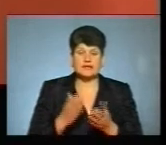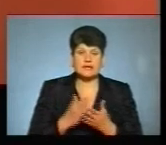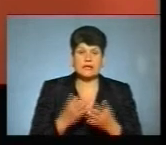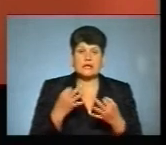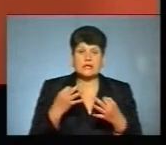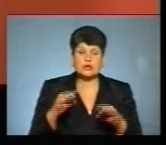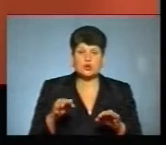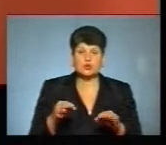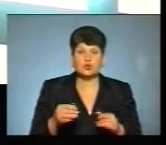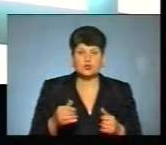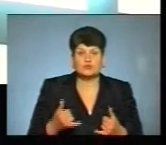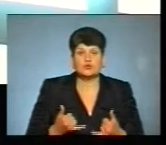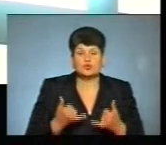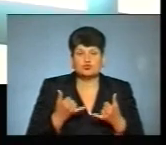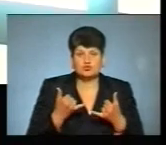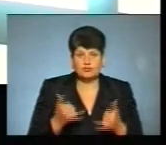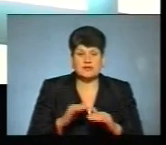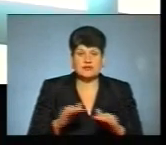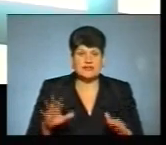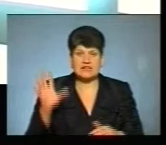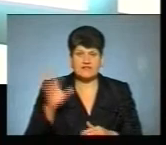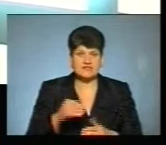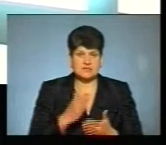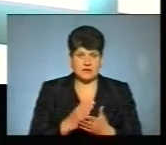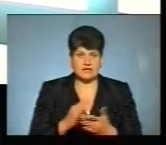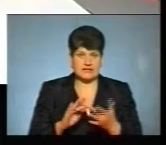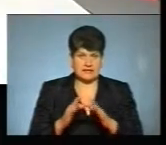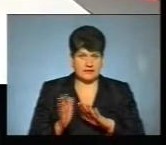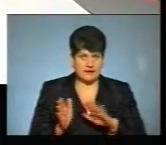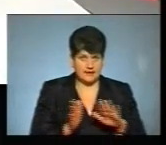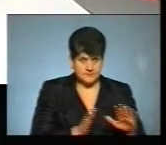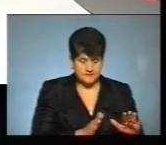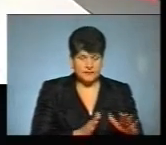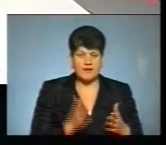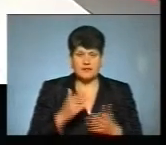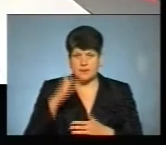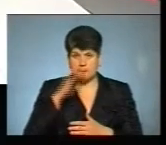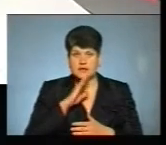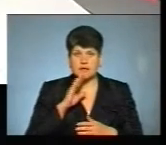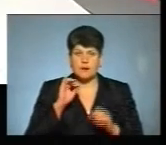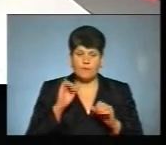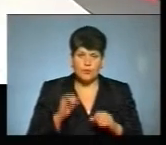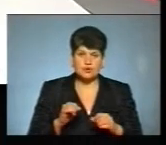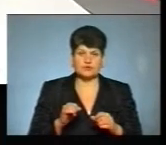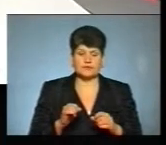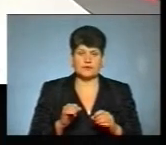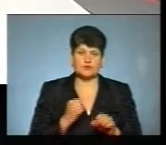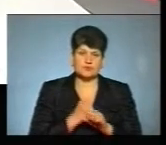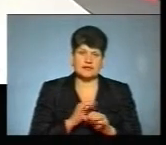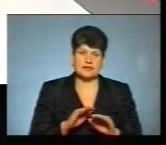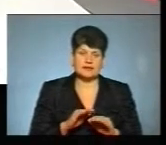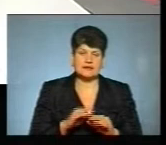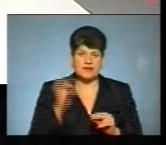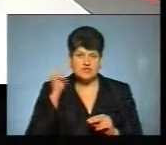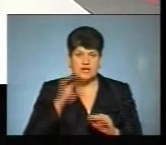доступність для учнів, зокрема, не всі мають інтернет, але все ж таки батьки можуть якось влаштувати таке навчання дітям, адже